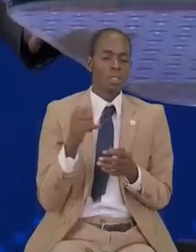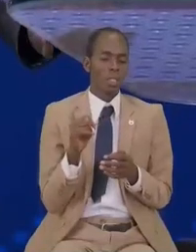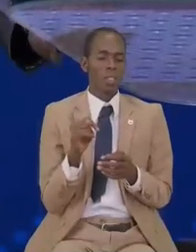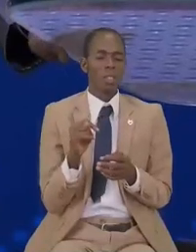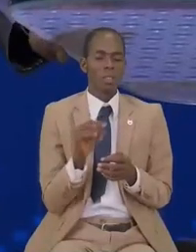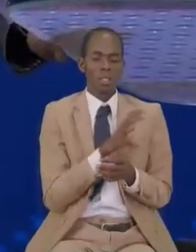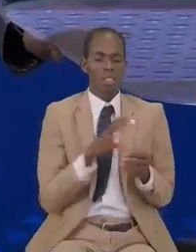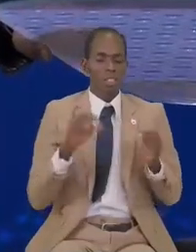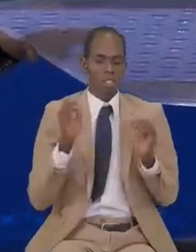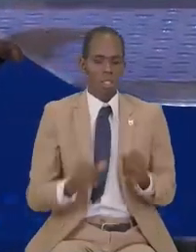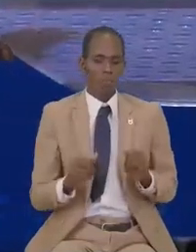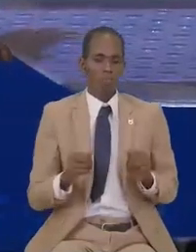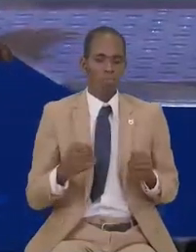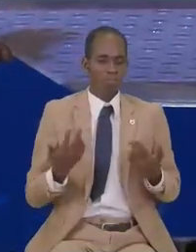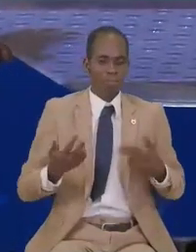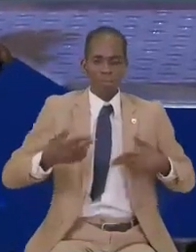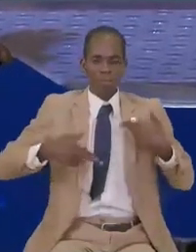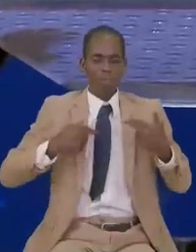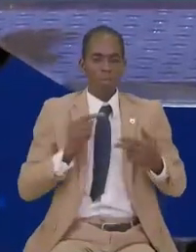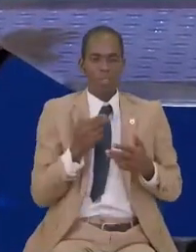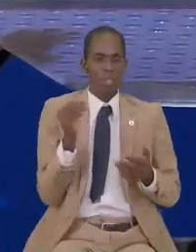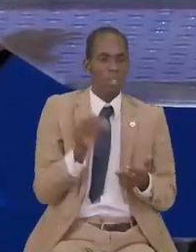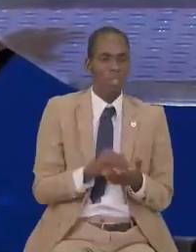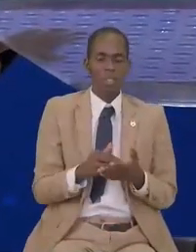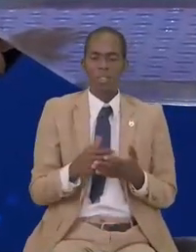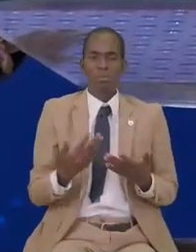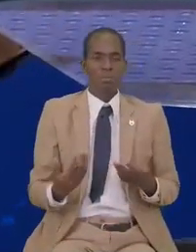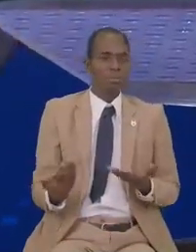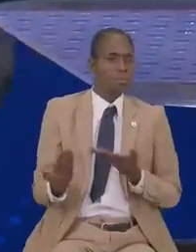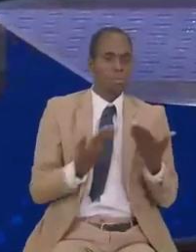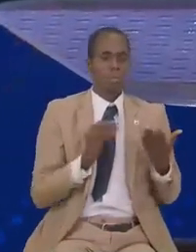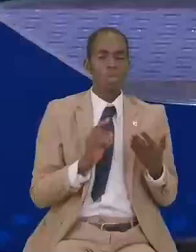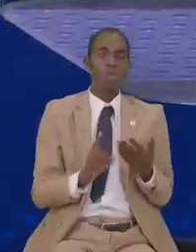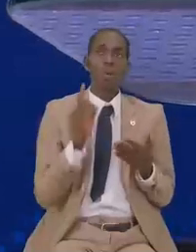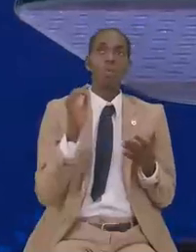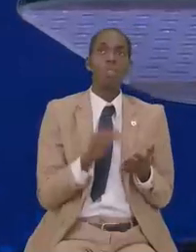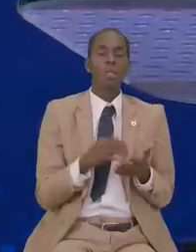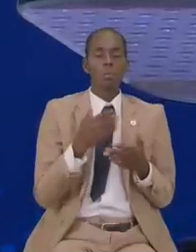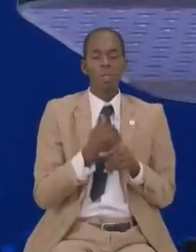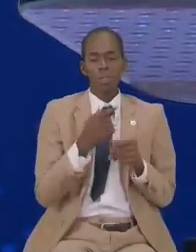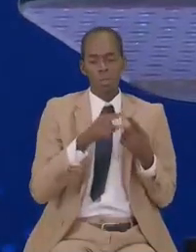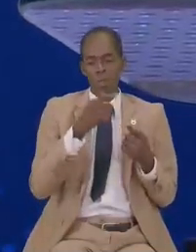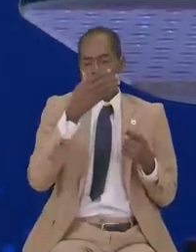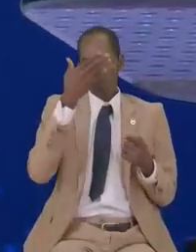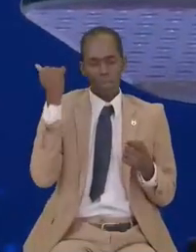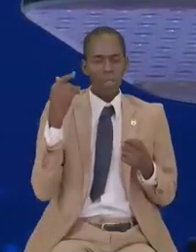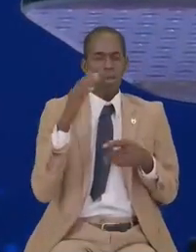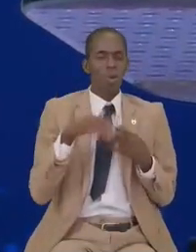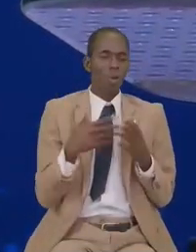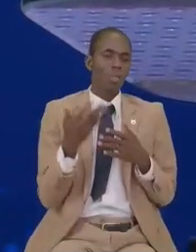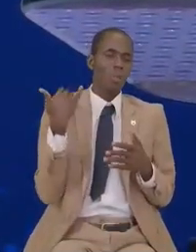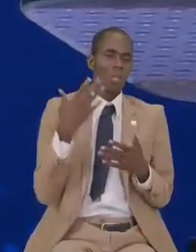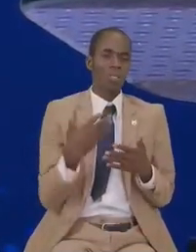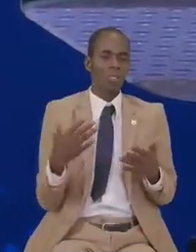qu'il nous réveille, qu'il nous renouvelle et que toutes les choses passées, Dieu veut pardonner. Pourquoi ne pas les amener au